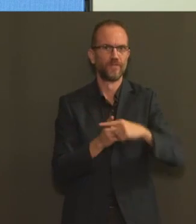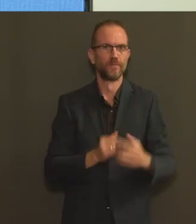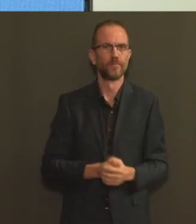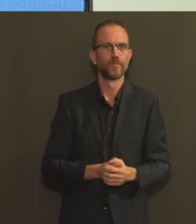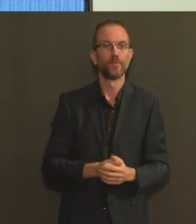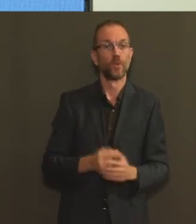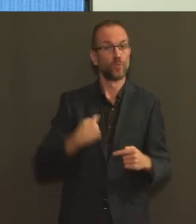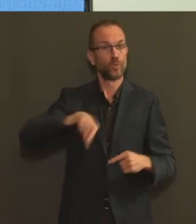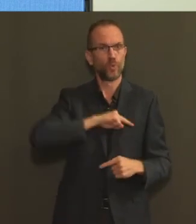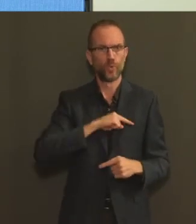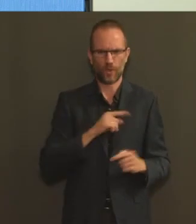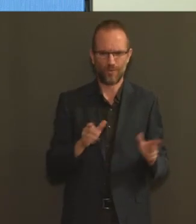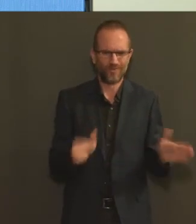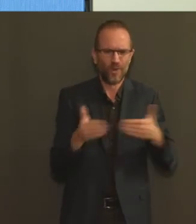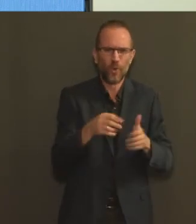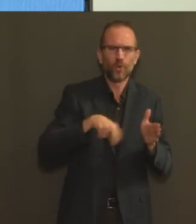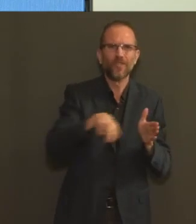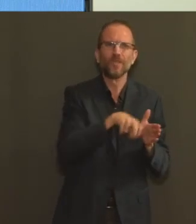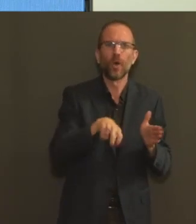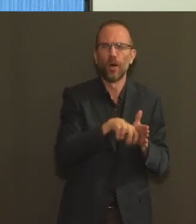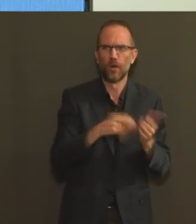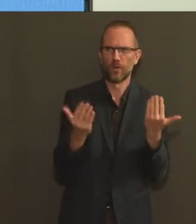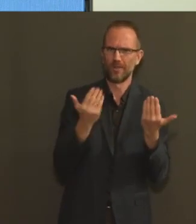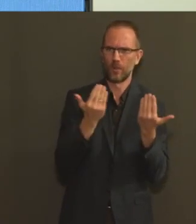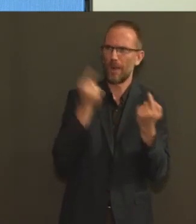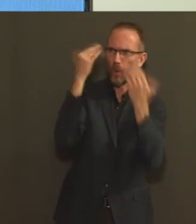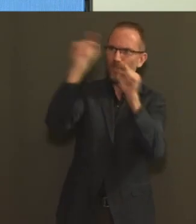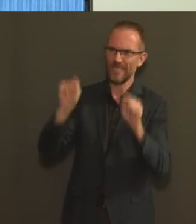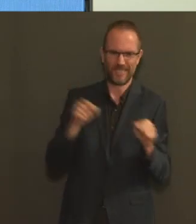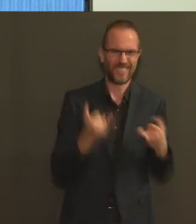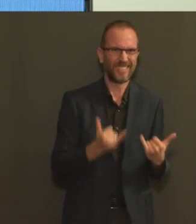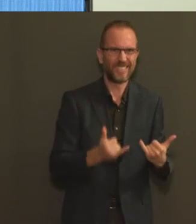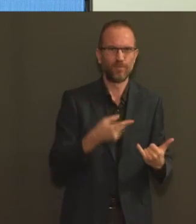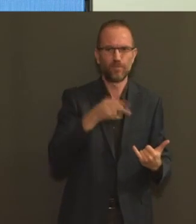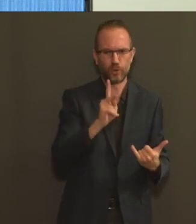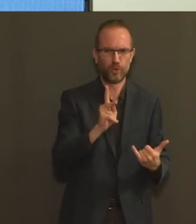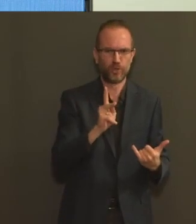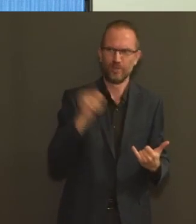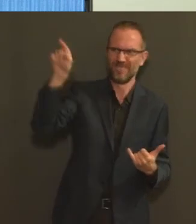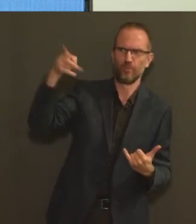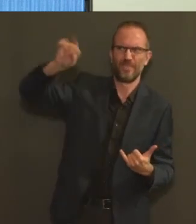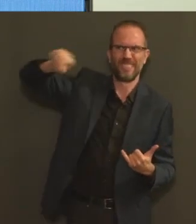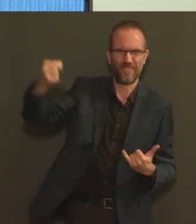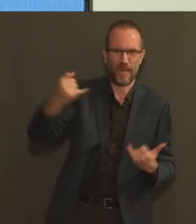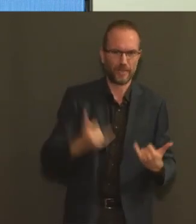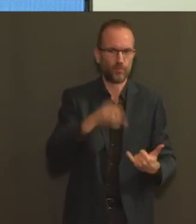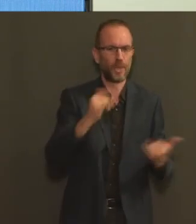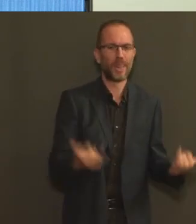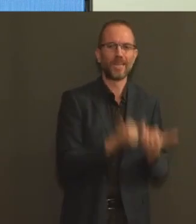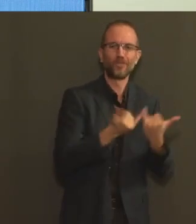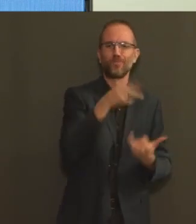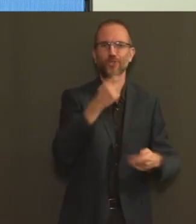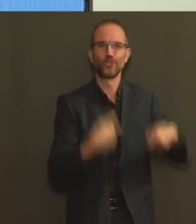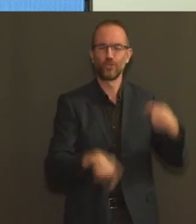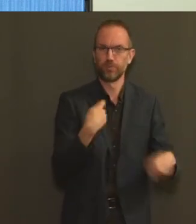plus léger que la plupart des pays qui nous entourent et qui ont dû imposer des restrictions plus fortes dans les derniers jours ou les dernières